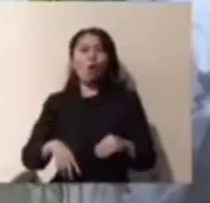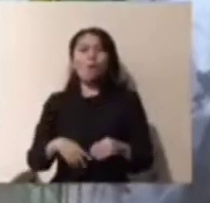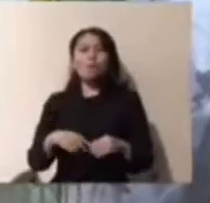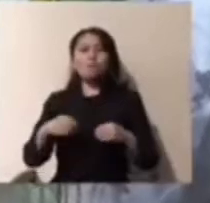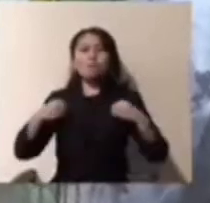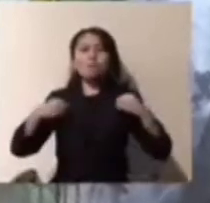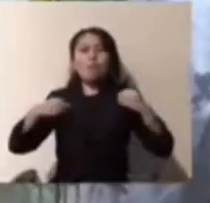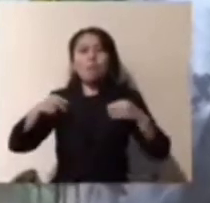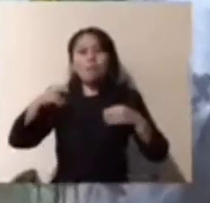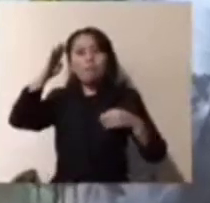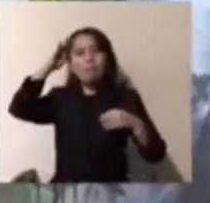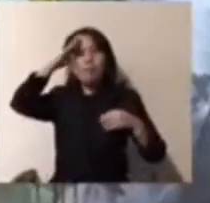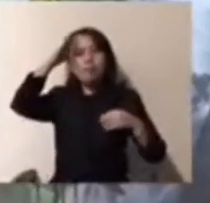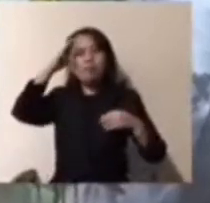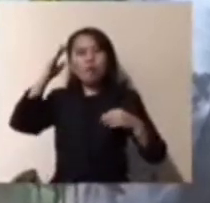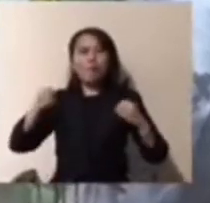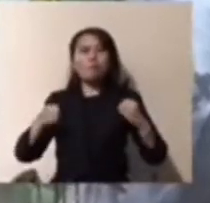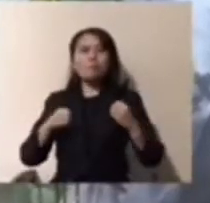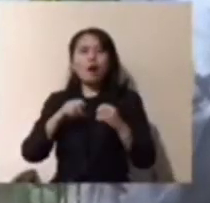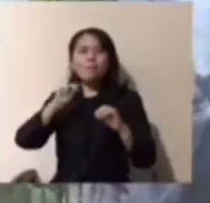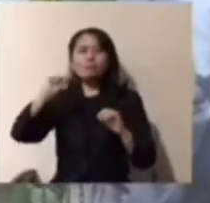putih berkilau-kilauan.